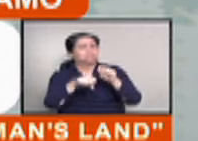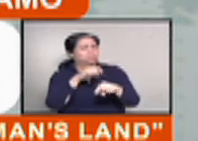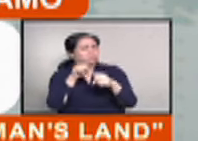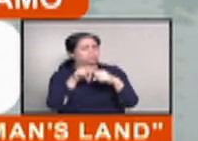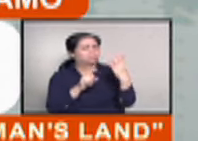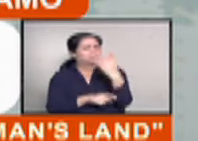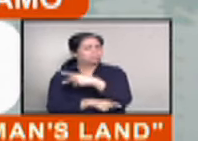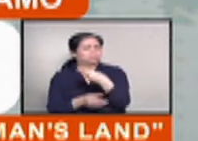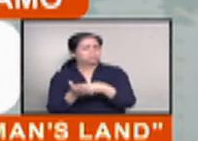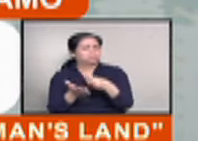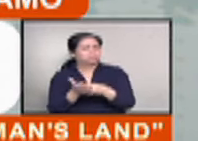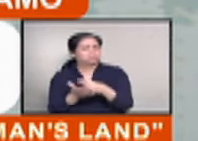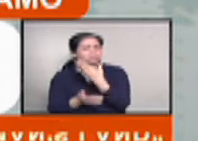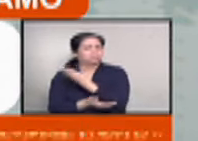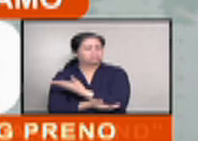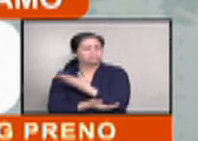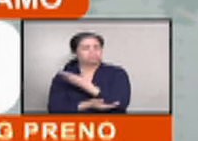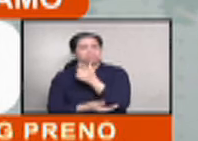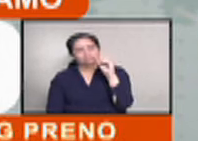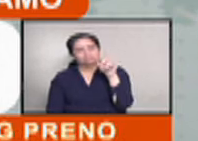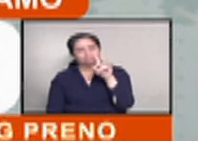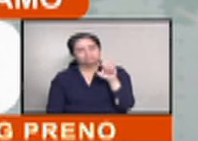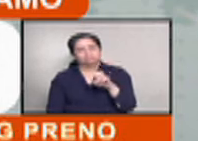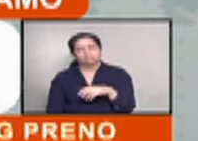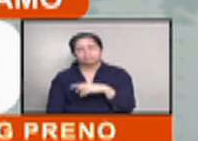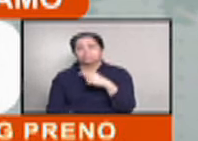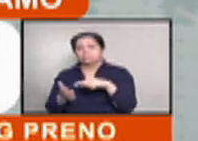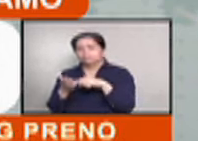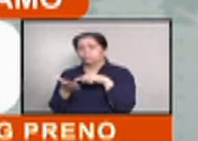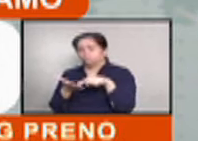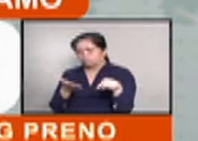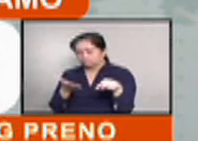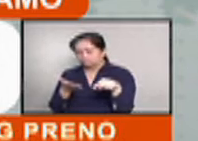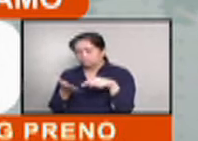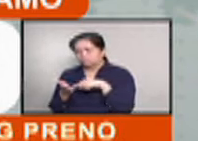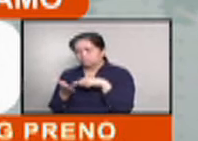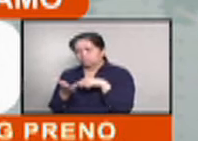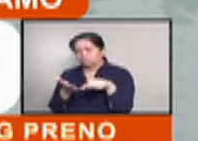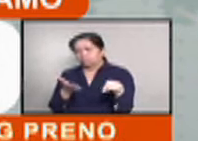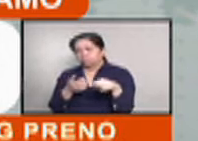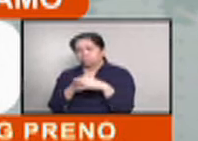niyo po i-refund yung pera ni Miss Lopez? This week po, sir,